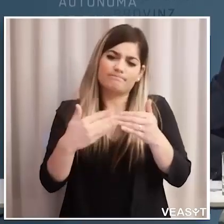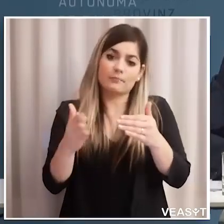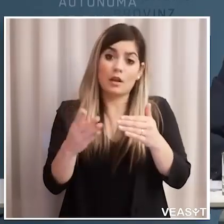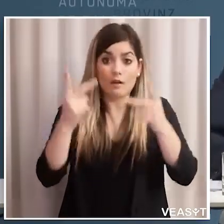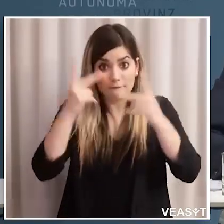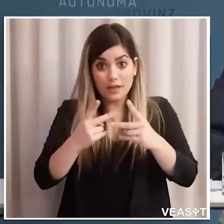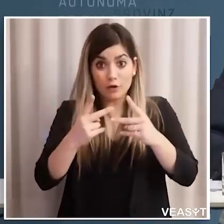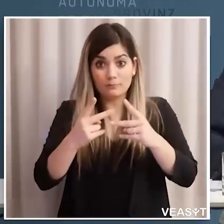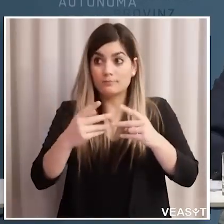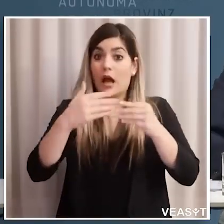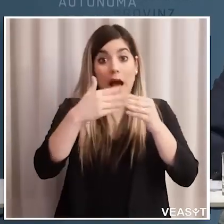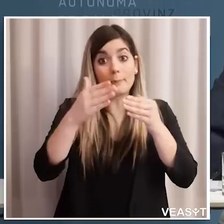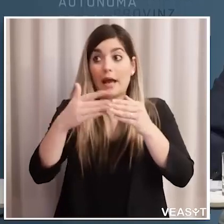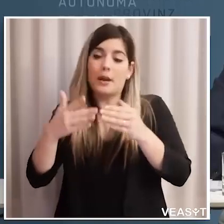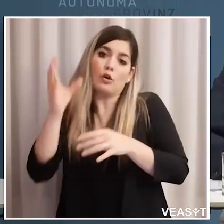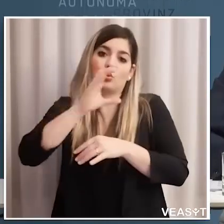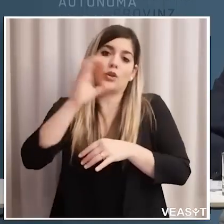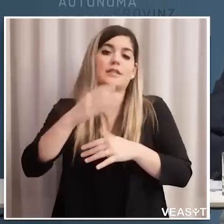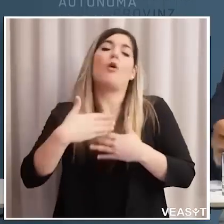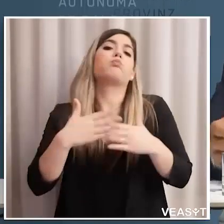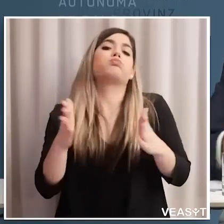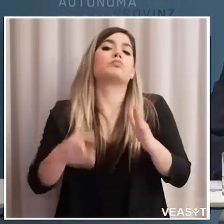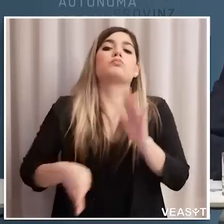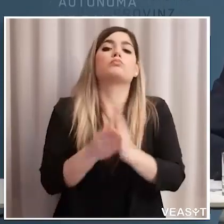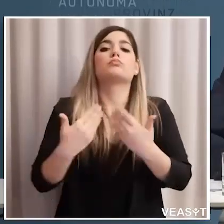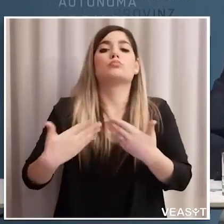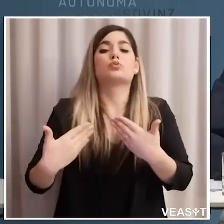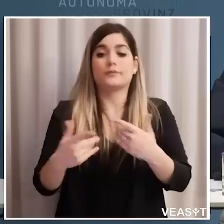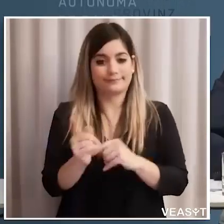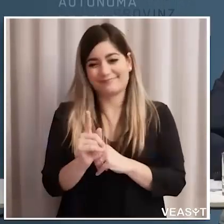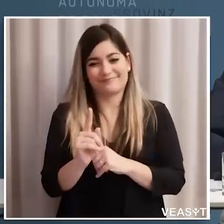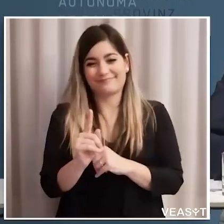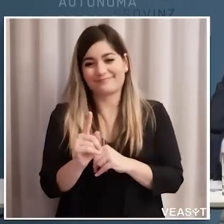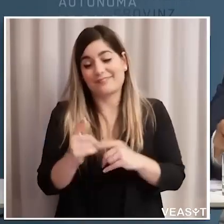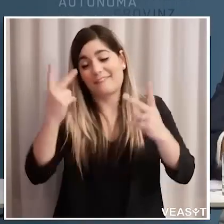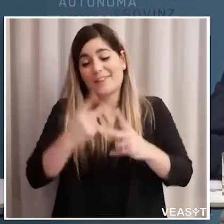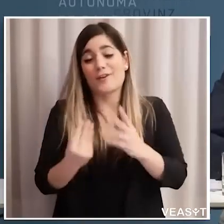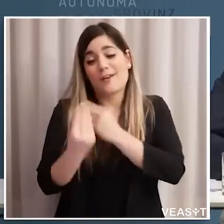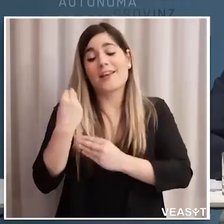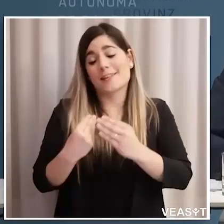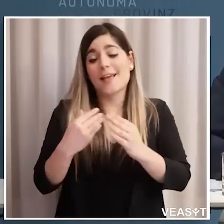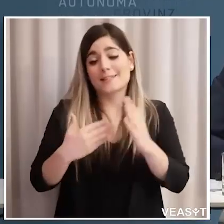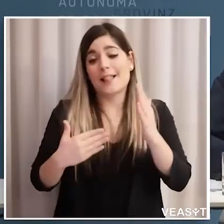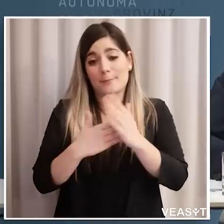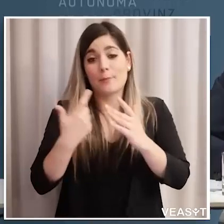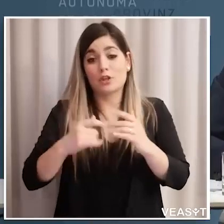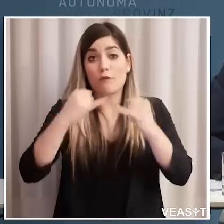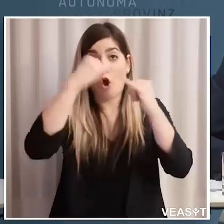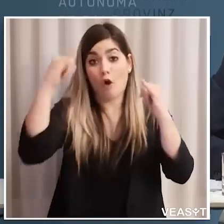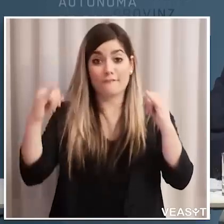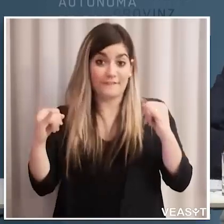subito il turismo, perché sappiamo che sarà molto limitata la richiesta perché sono ancora chiusi tutti i